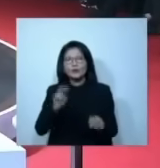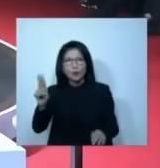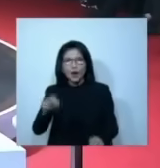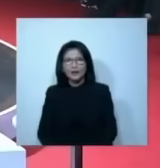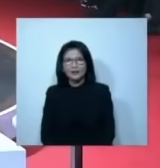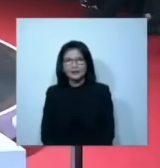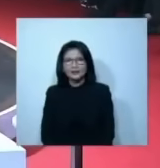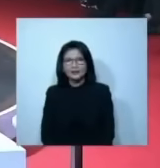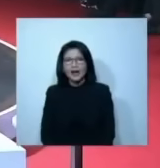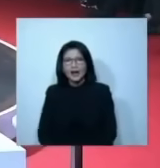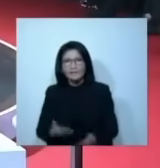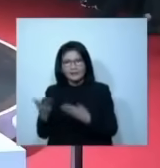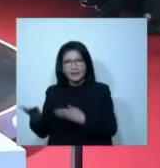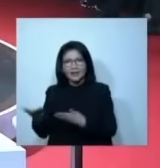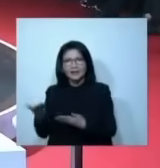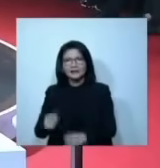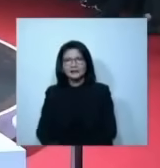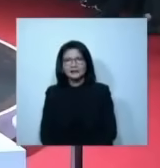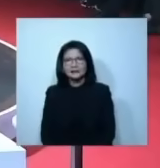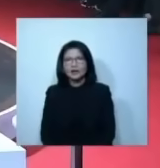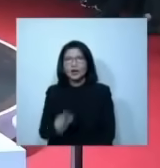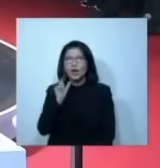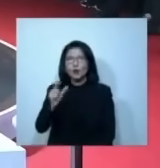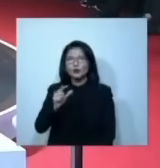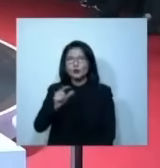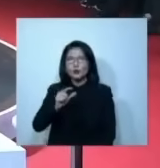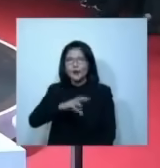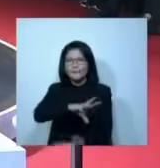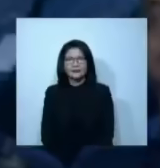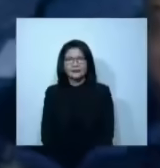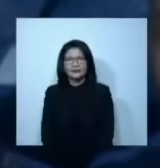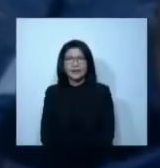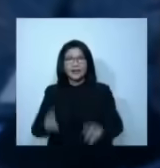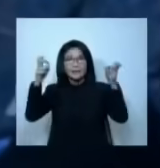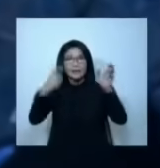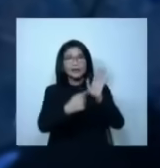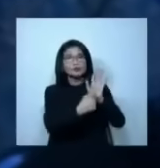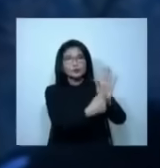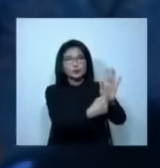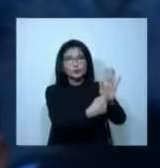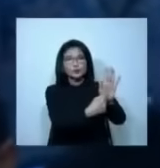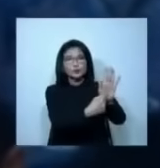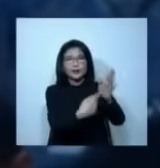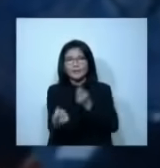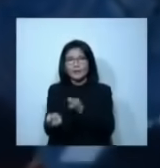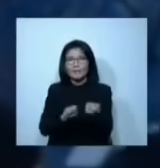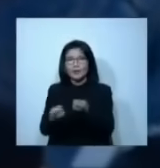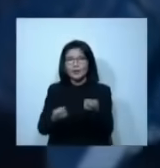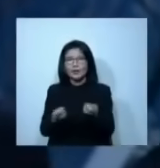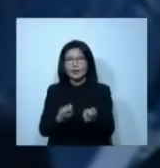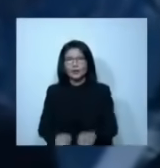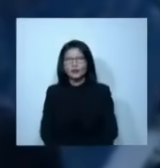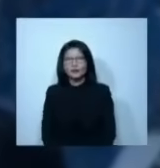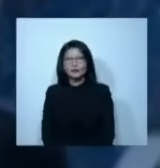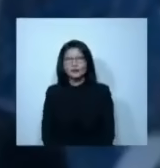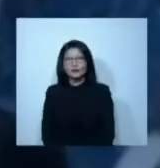itu setengahnya ilmu Nah untuk menghasilkan jawaban yang mendorong candidat taking positions